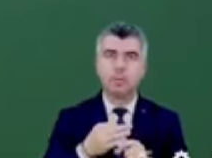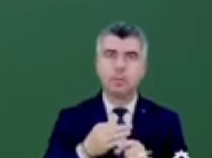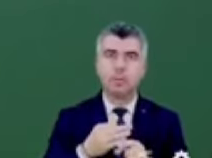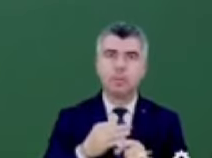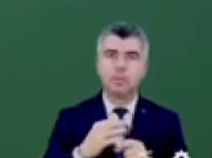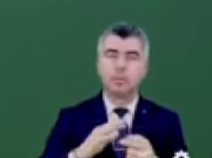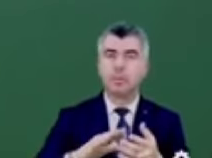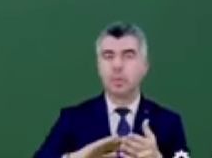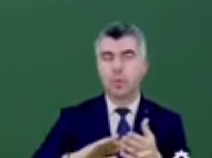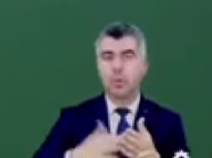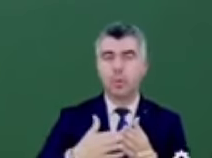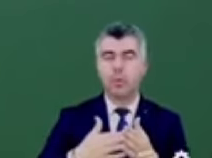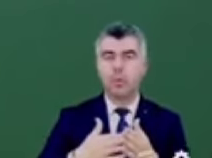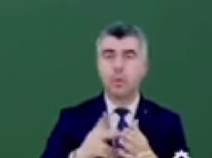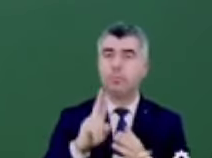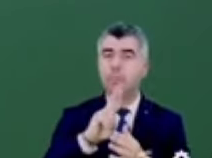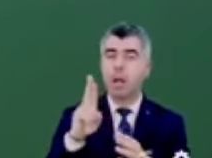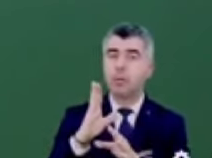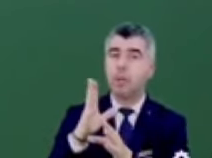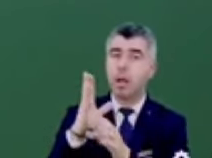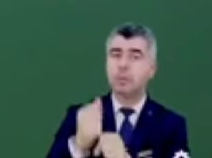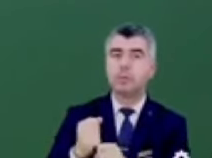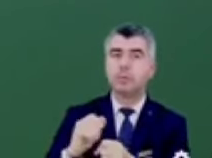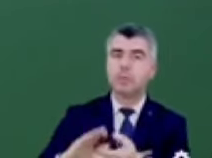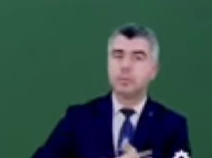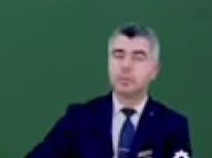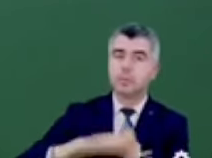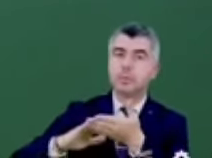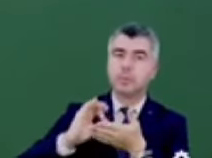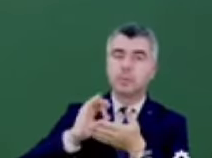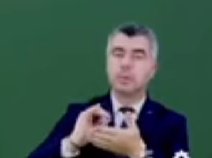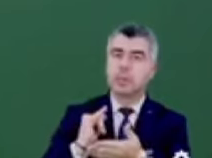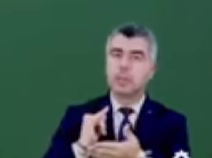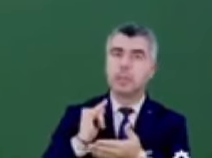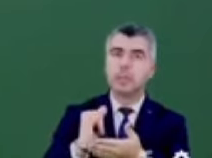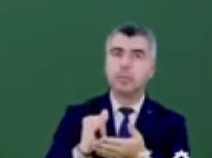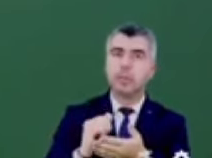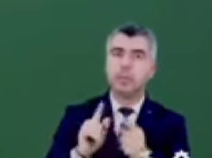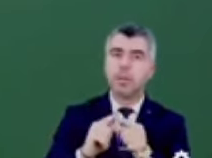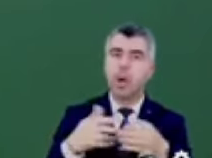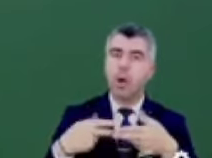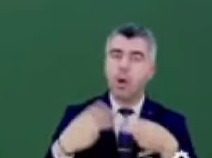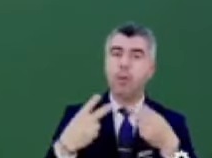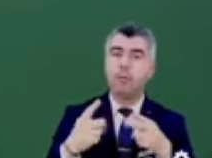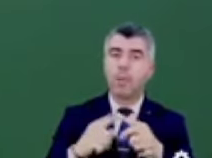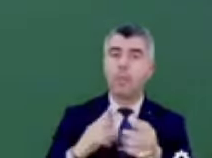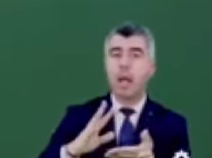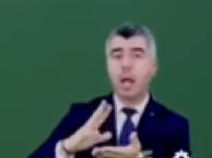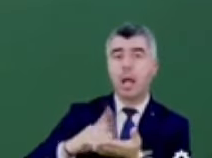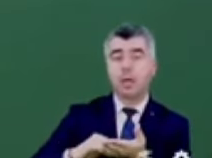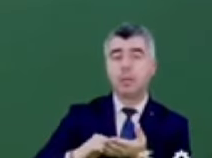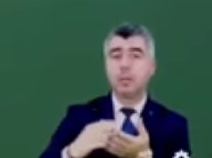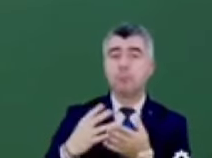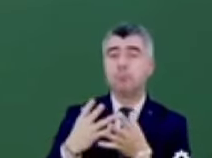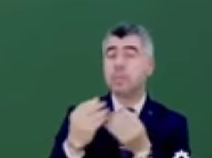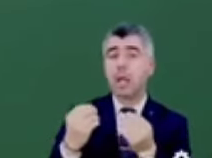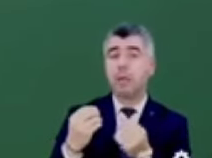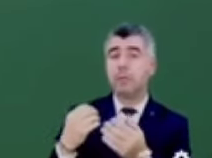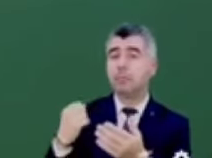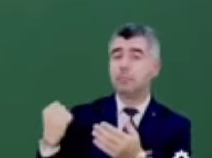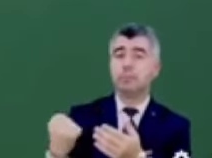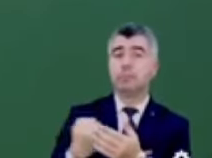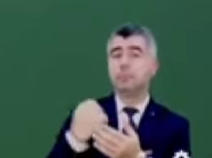ضل التوجيهات والعنايه الساميه ديال صاحب الج نصره الله باش يتم الاخراج ديال هذه البطاقه اللي كينترو لاشخاص فض اعاقه